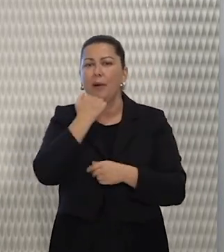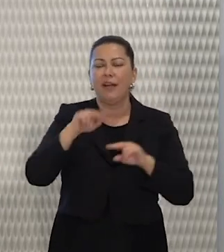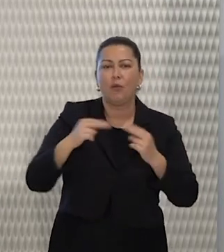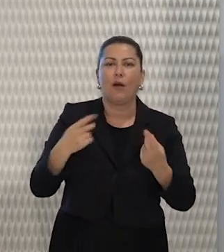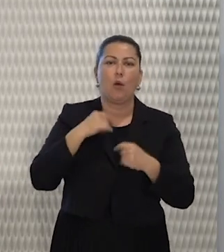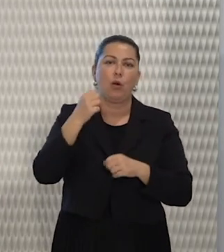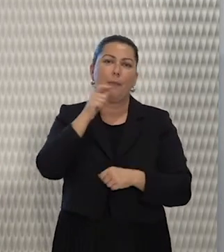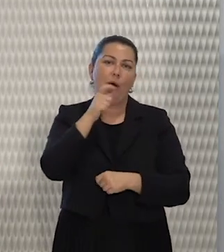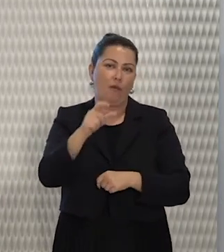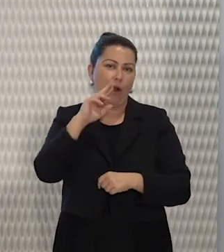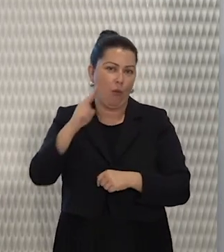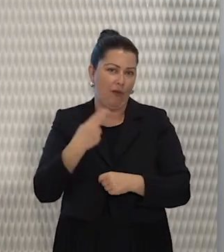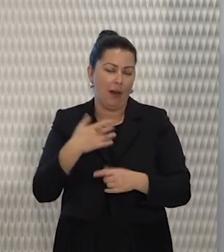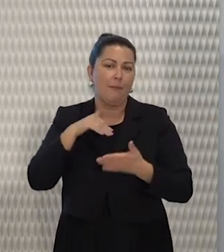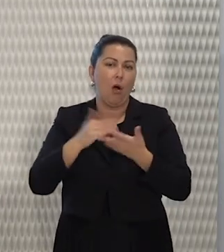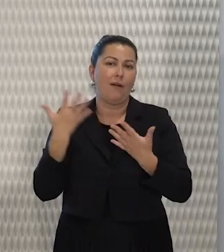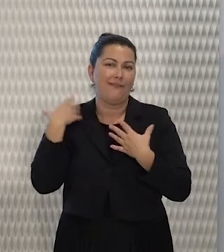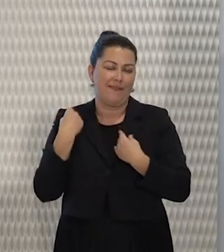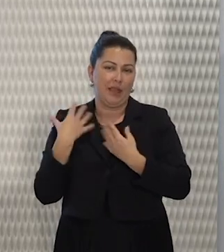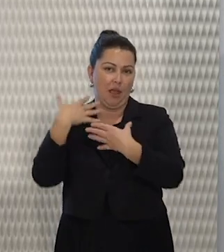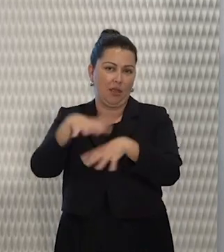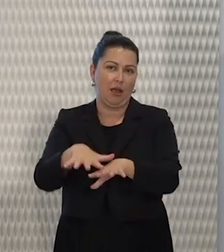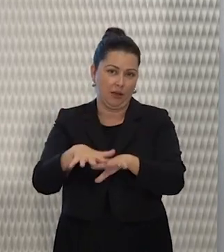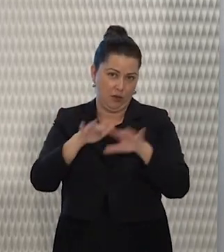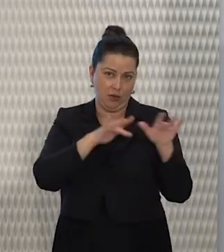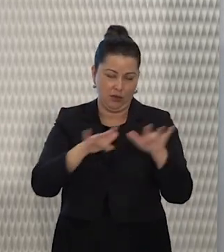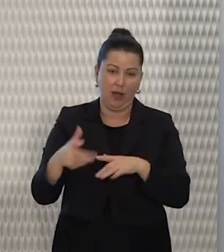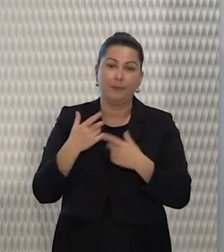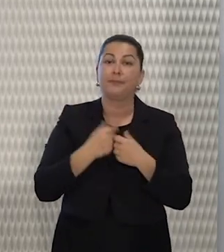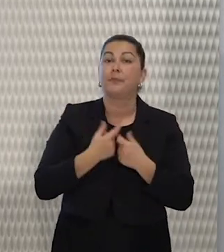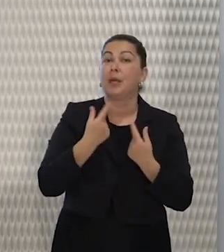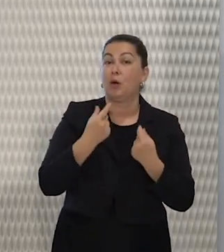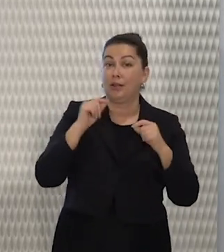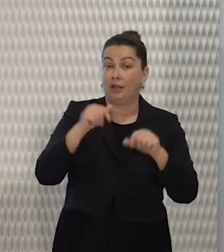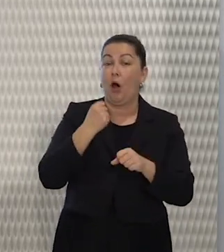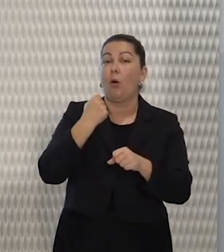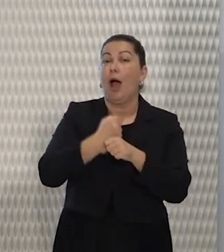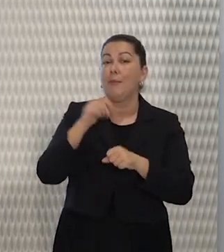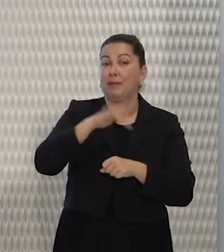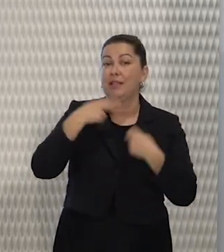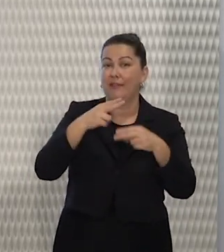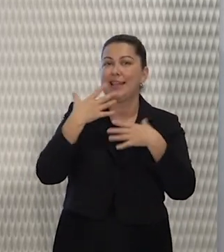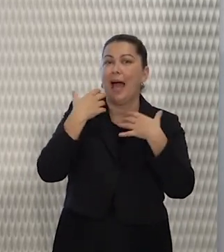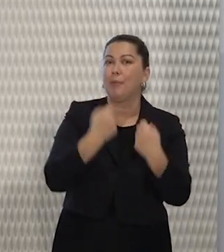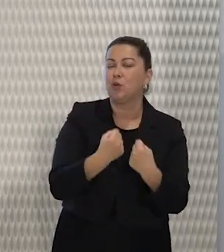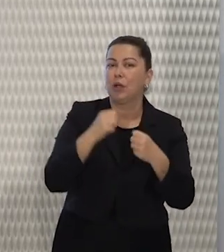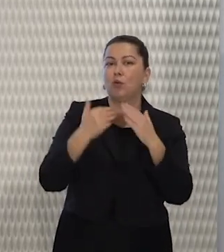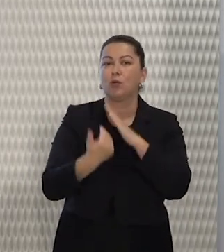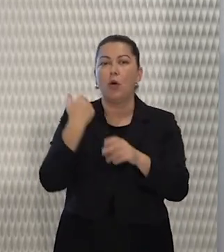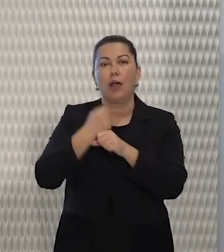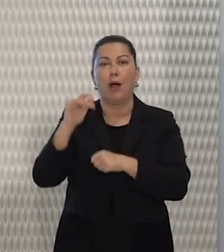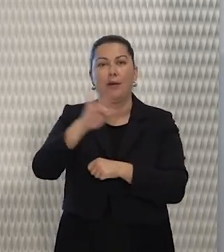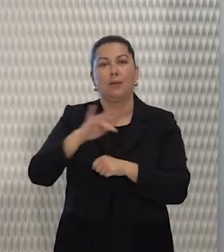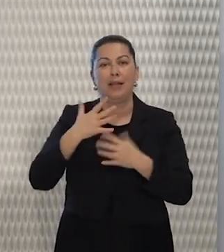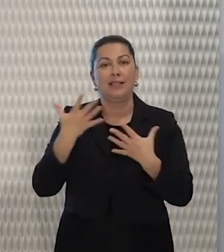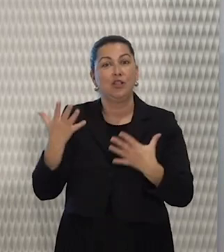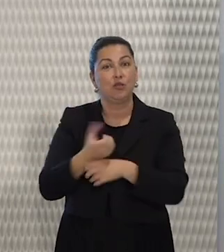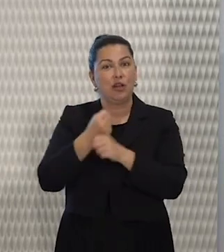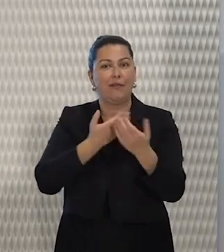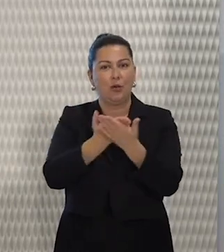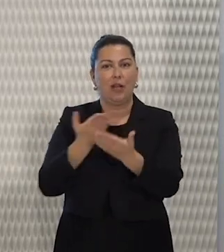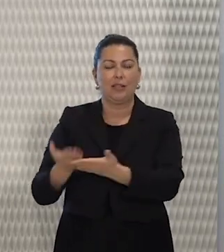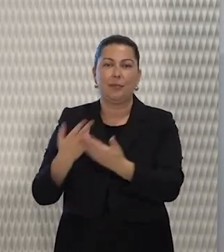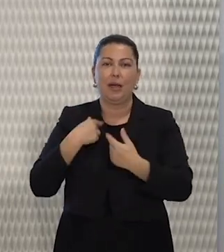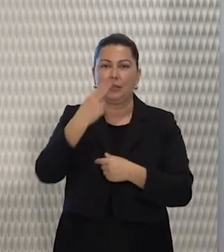wieder integriert werden müssen. Also hier die Offenheit zu haben, um den Arbeitsplatz weiterhin abzusichern, aber auch neue Arbeitsplätze zu schaffen. Wir haben gehört,